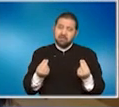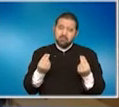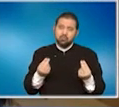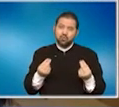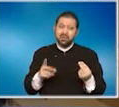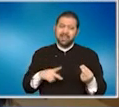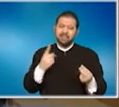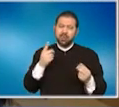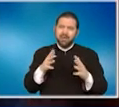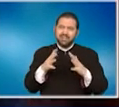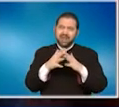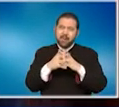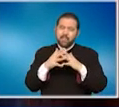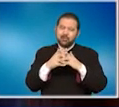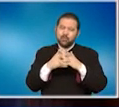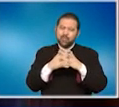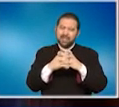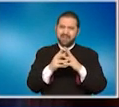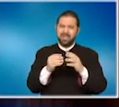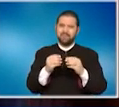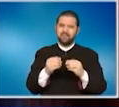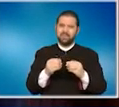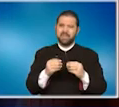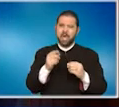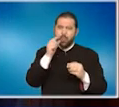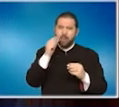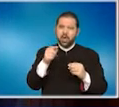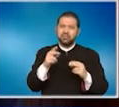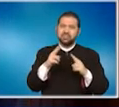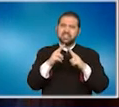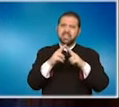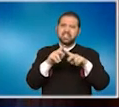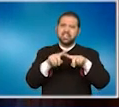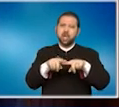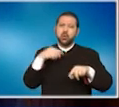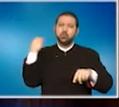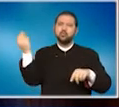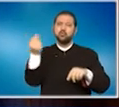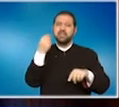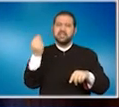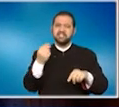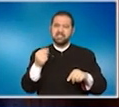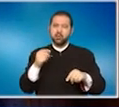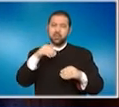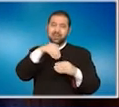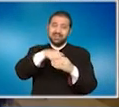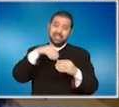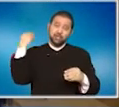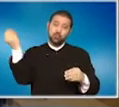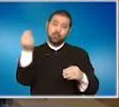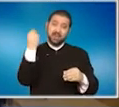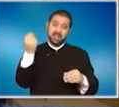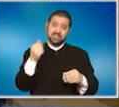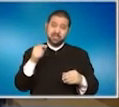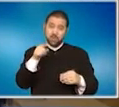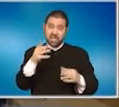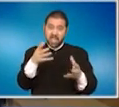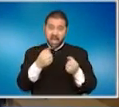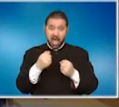întrepătrundere a oamenilor acestora de către Dumnezeu și întrepătrunderea a lor în Dumnezeu, încât